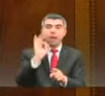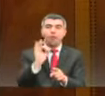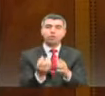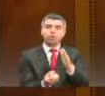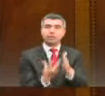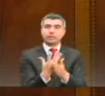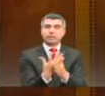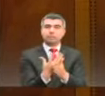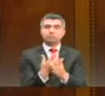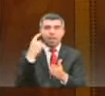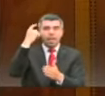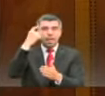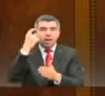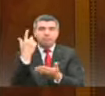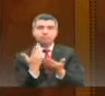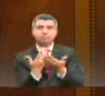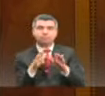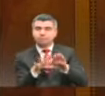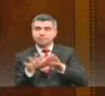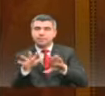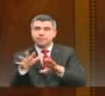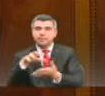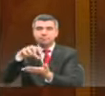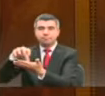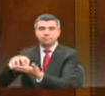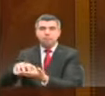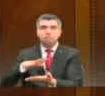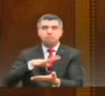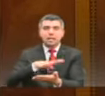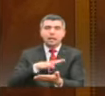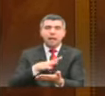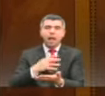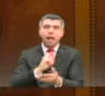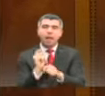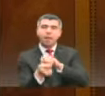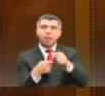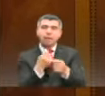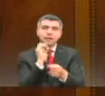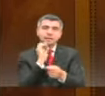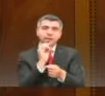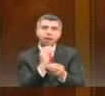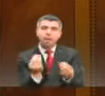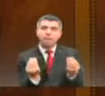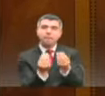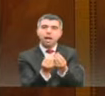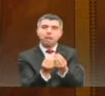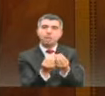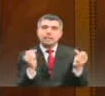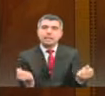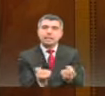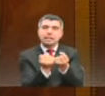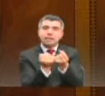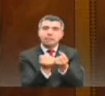الدولة مع تكريس الحكامة الترابية بما يحقق مساهمة الجهوية في التنمية